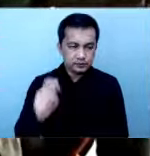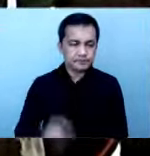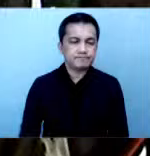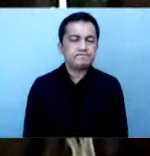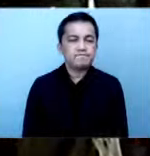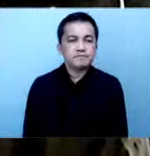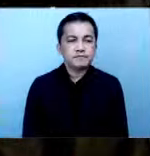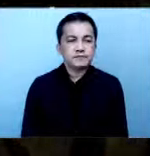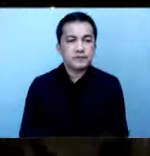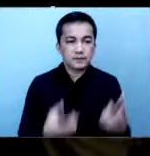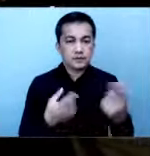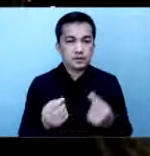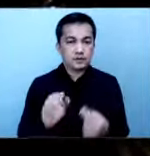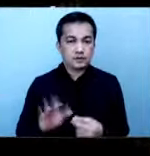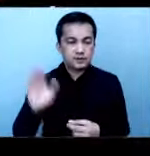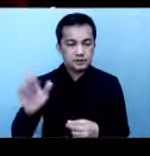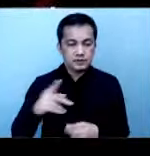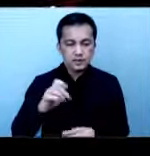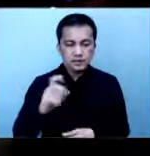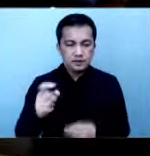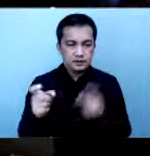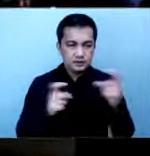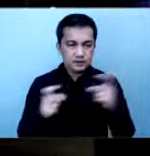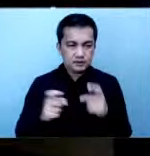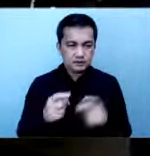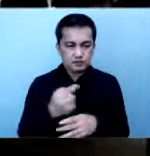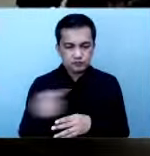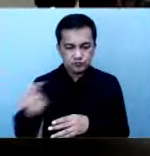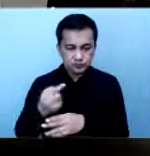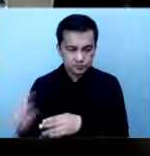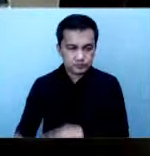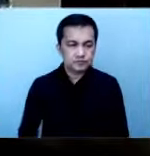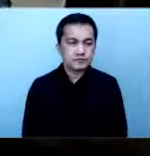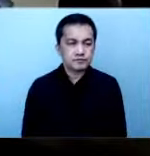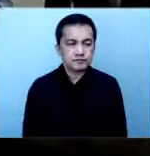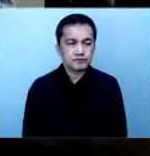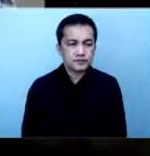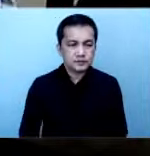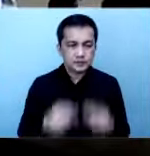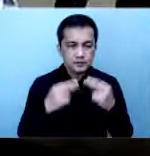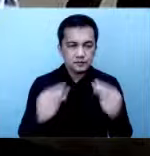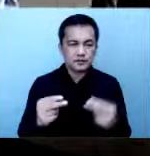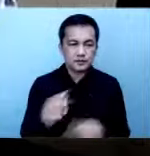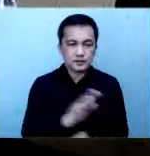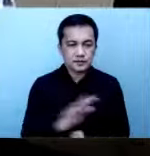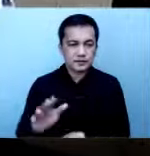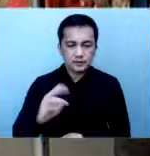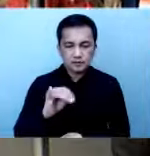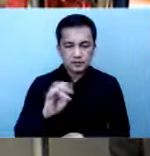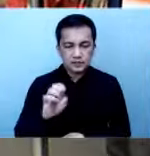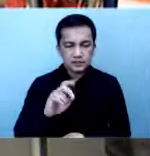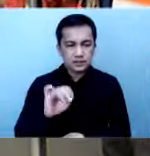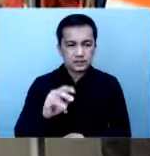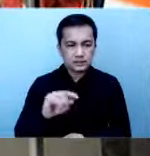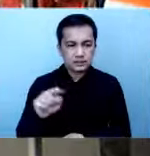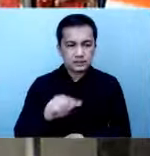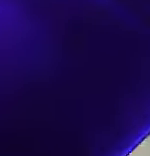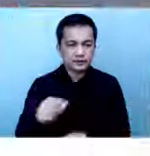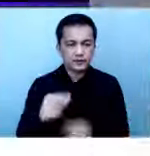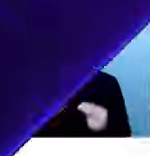Magsasagawa rin daw sila ng pest control kada linggo. Nagbabalita mula sa Frontline, Marian Enriquez, News